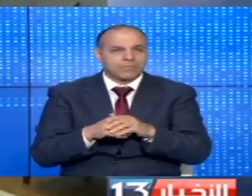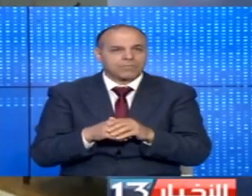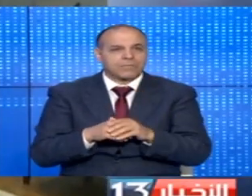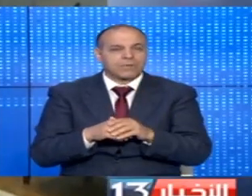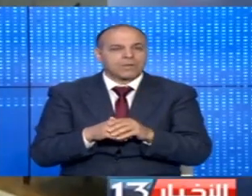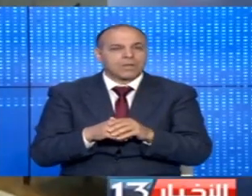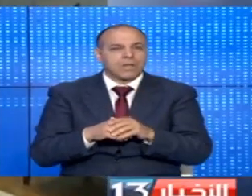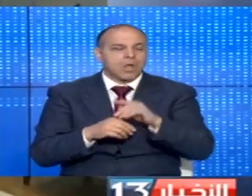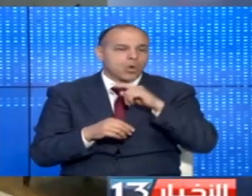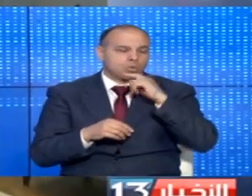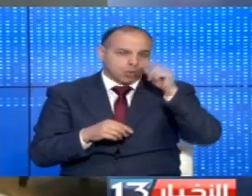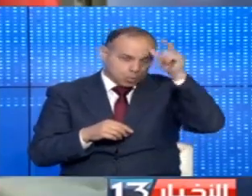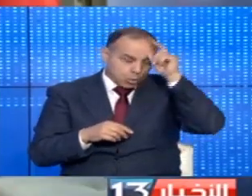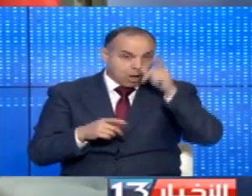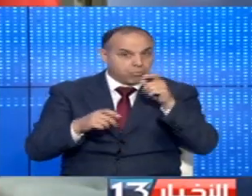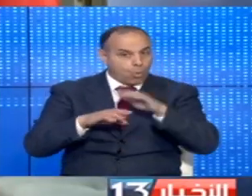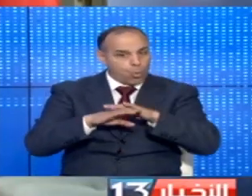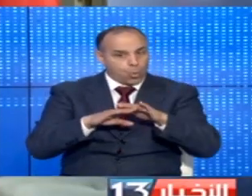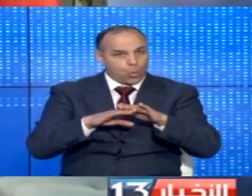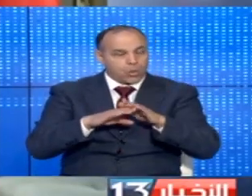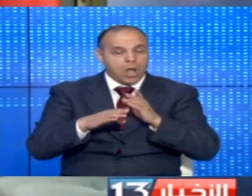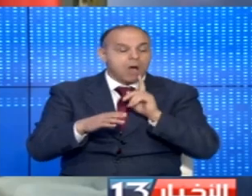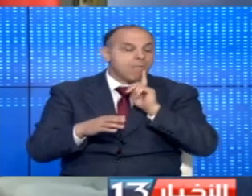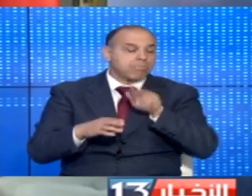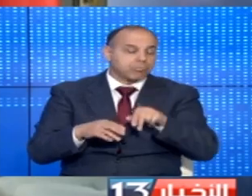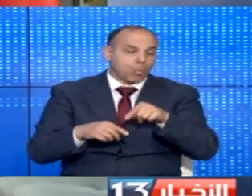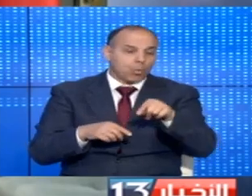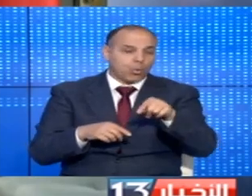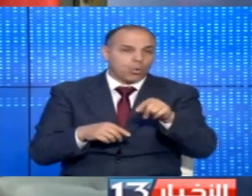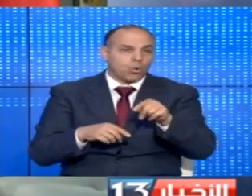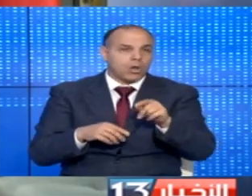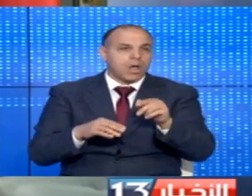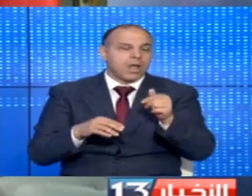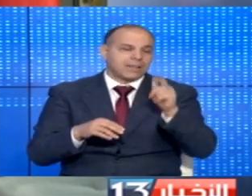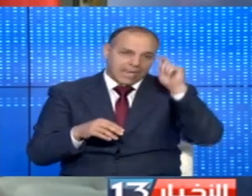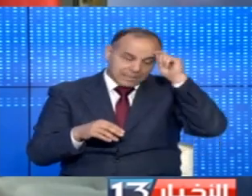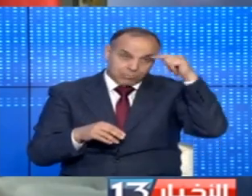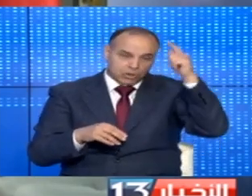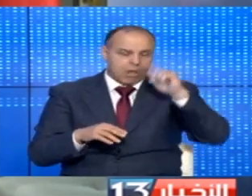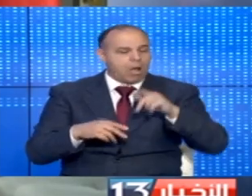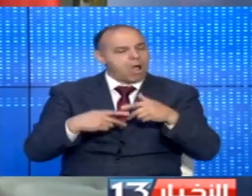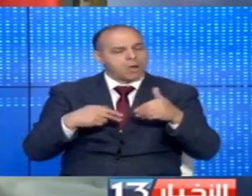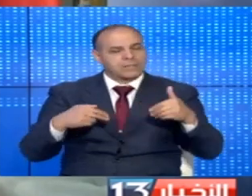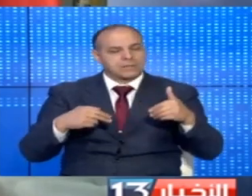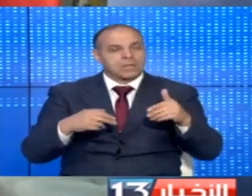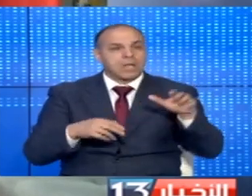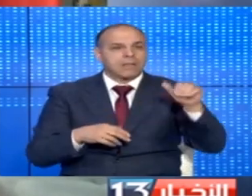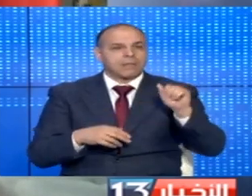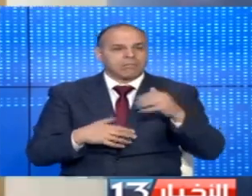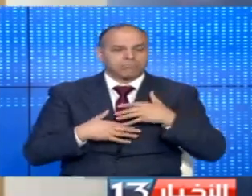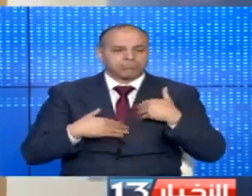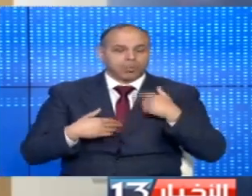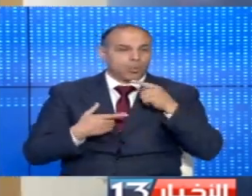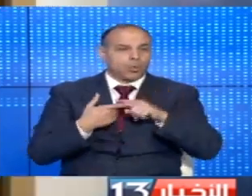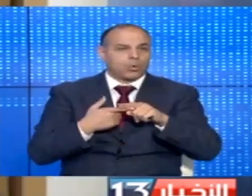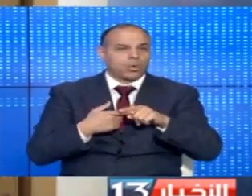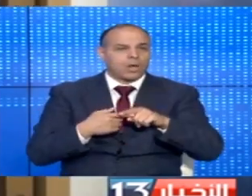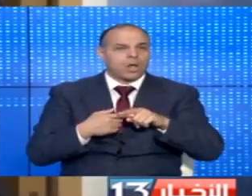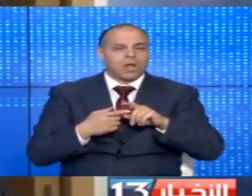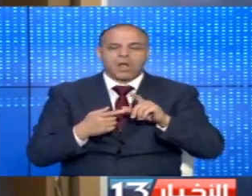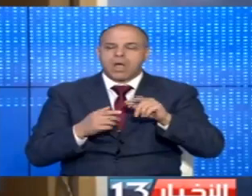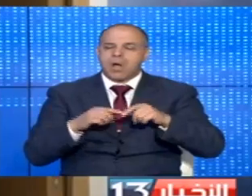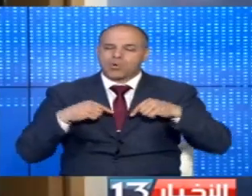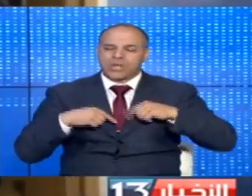عرضتها الروسي وتركيا يفترض ان تدخل حيز التنفيذ منتصف ليله السبت القادم ويدعوه رحبت بها ايضا حكومه الوفاق